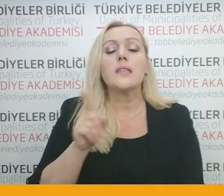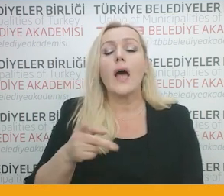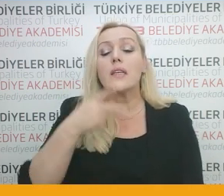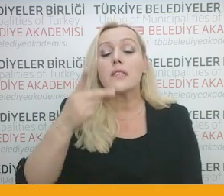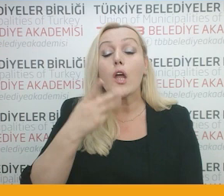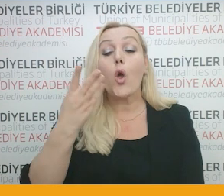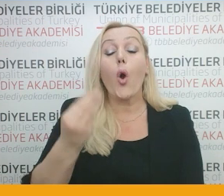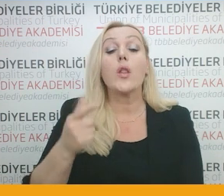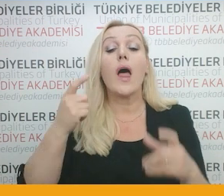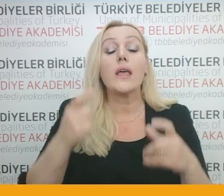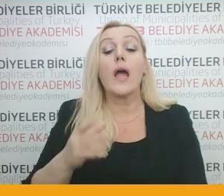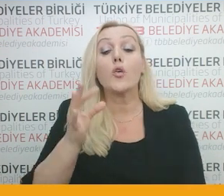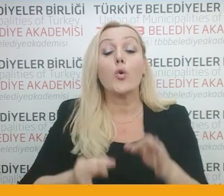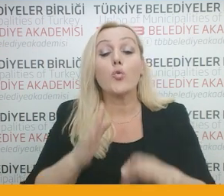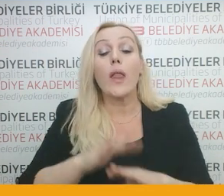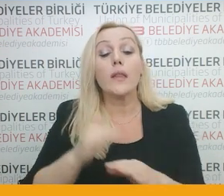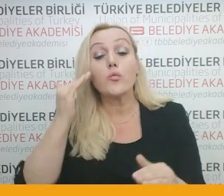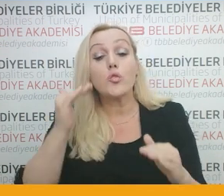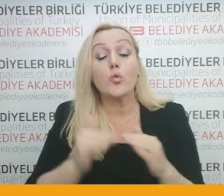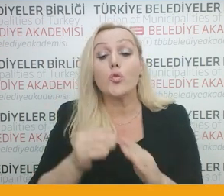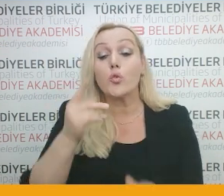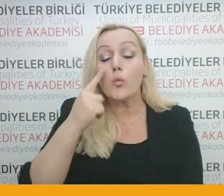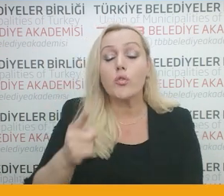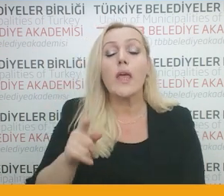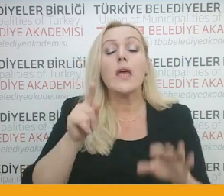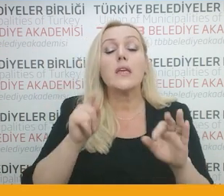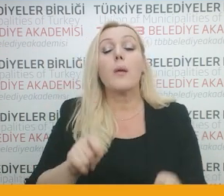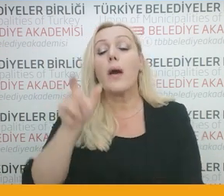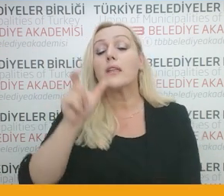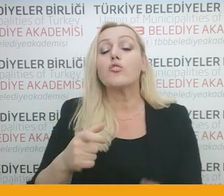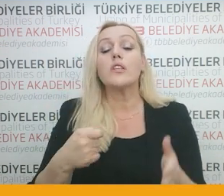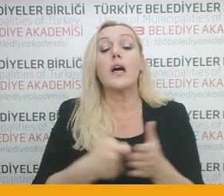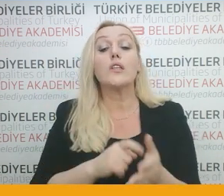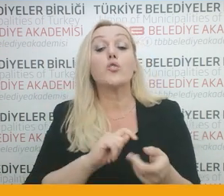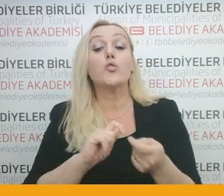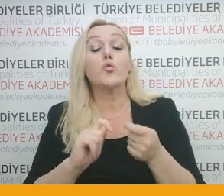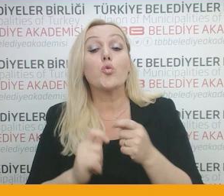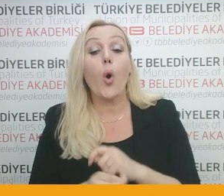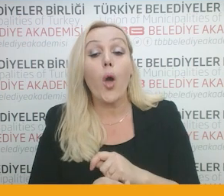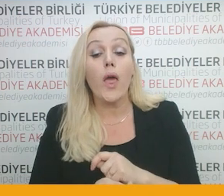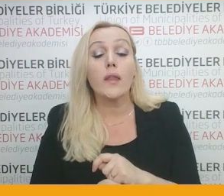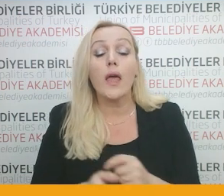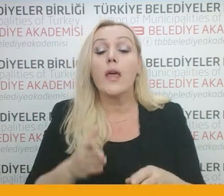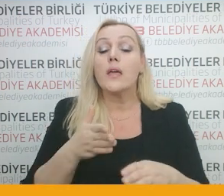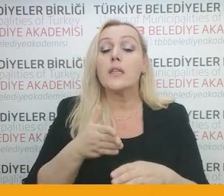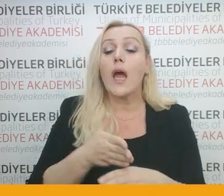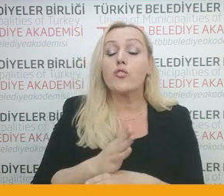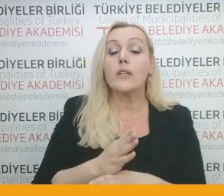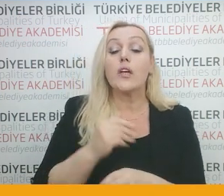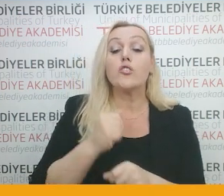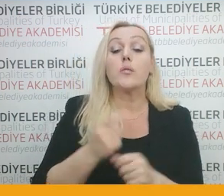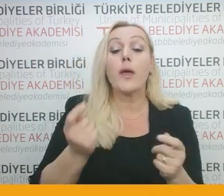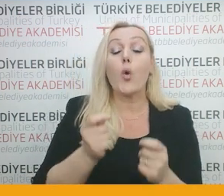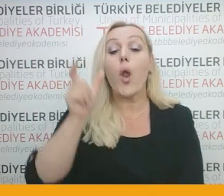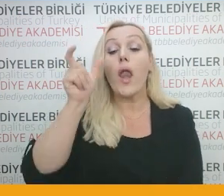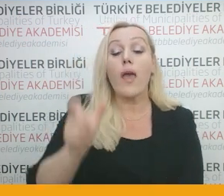bölgede kontrol edilmiş ve uygun görülmüştür. Düzenleyenin adı soyad sarı bir şekilde görüyorsunuz. Burada gerçekleştirme görevlisinin imzası